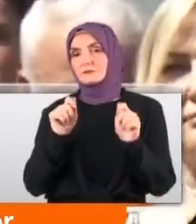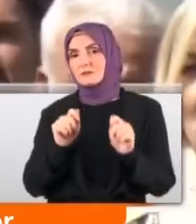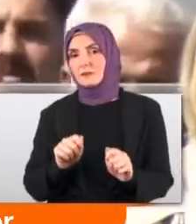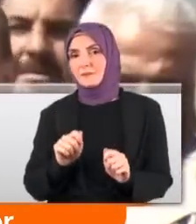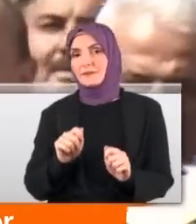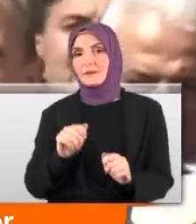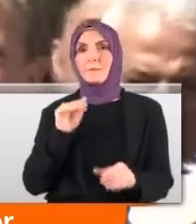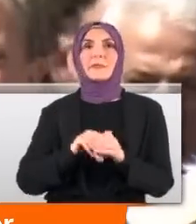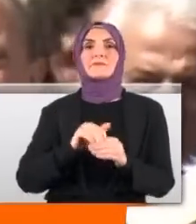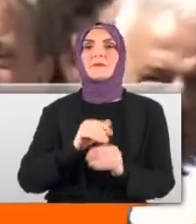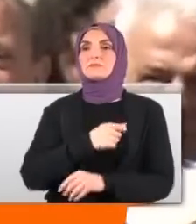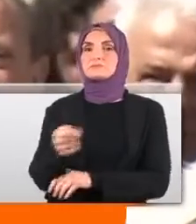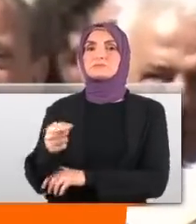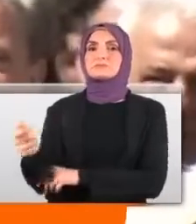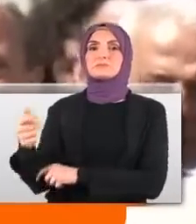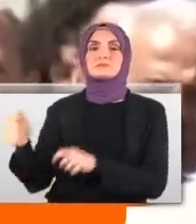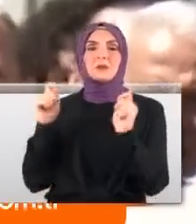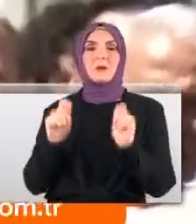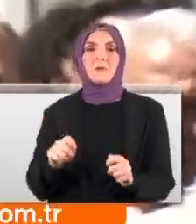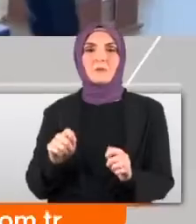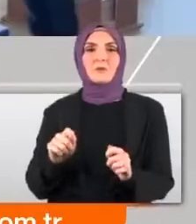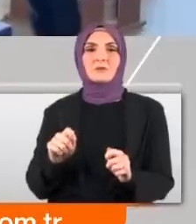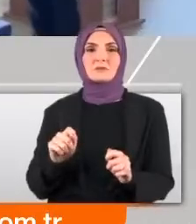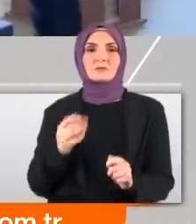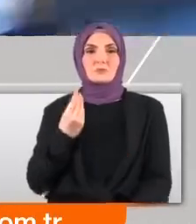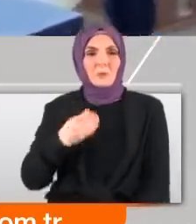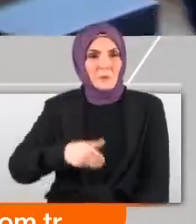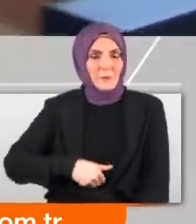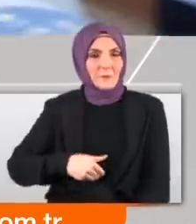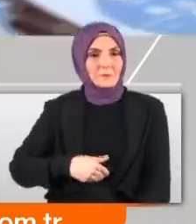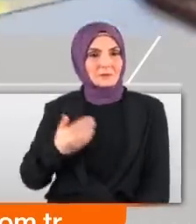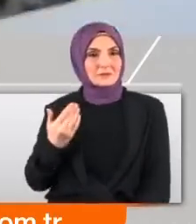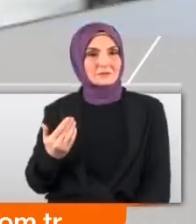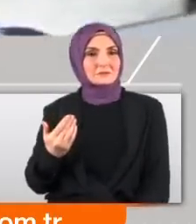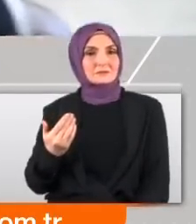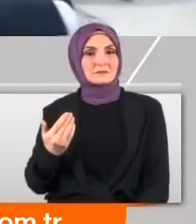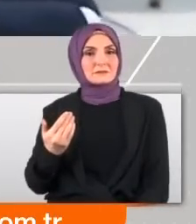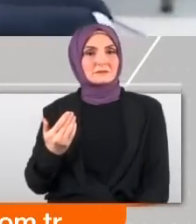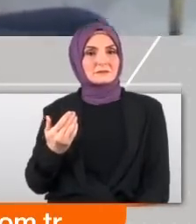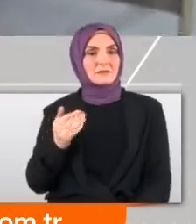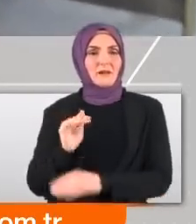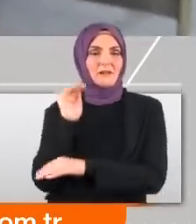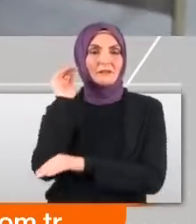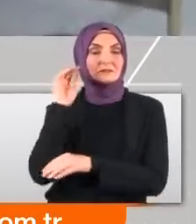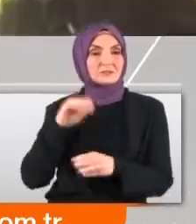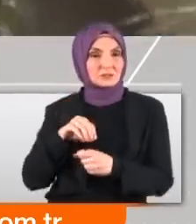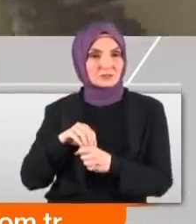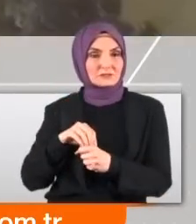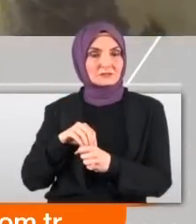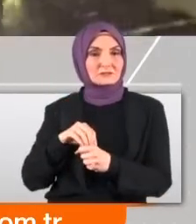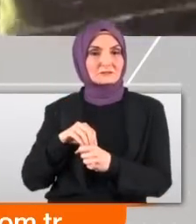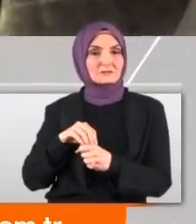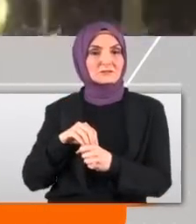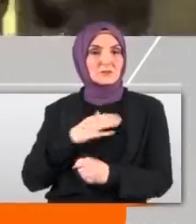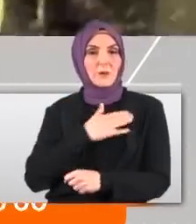bugün. Evlere şenlik, evlere. Hayatı boyunca Cumhuriyet Halk Partisi'ne